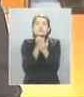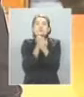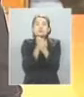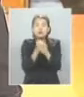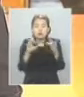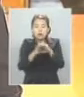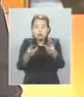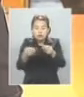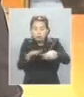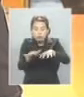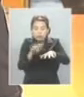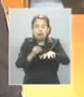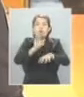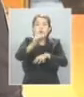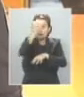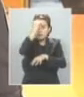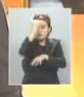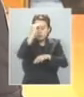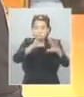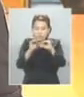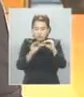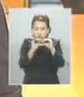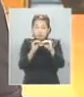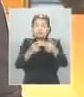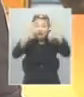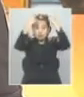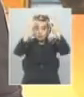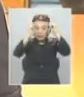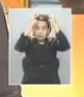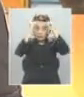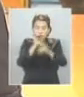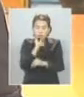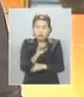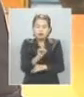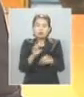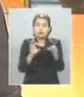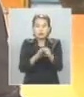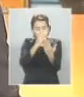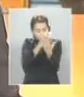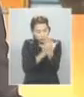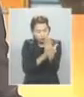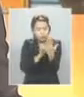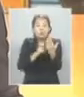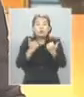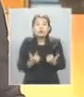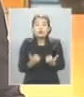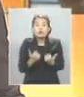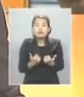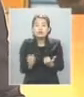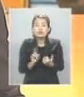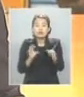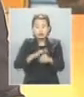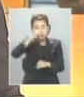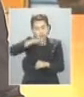ผ่นดินไหวและสึนามิในประเทศญี่ปุ่นขณะที่นายกรัฐมนตรีก็ยืนยันข้อมูลที่ได้รับจนถึงขณะนี้นะคะโดยบอกว่าคนไทย